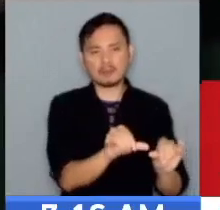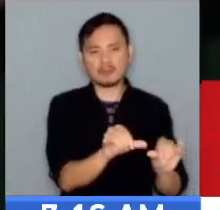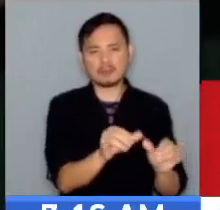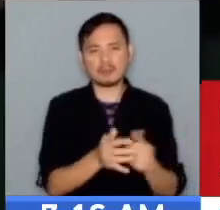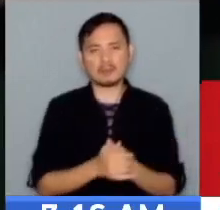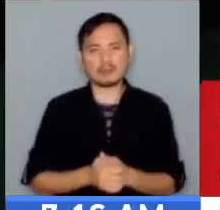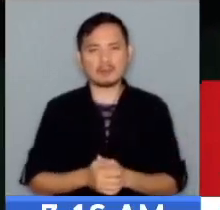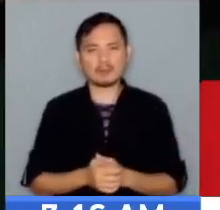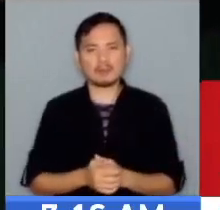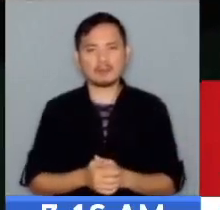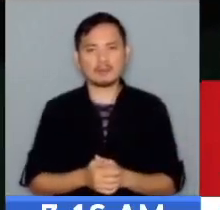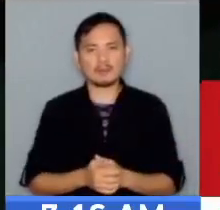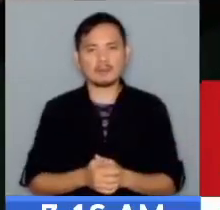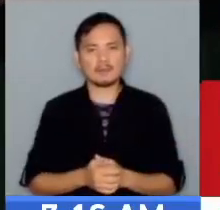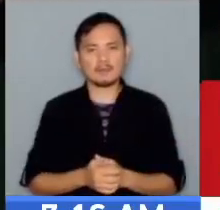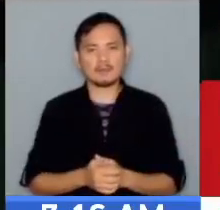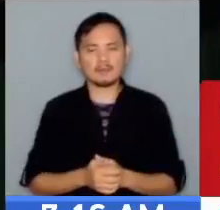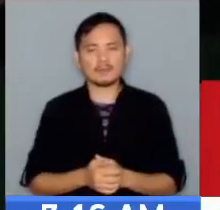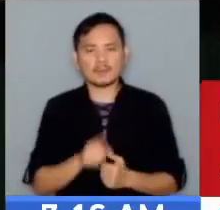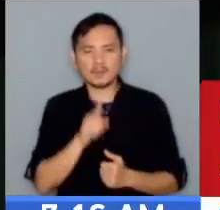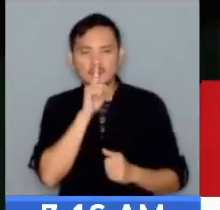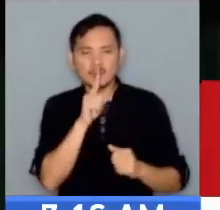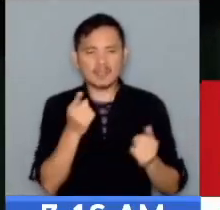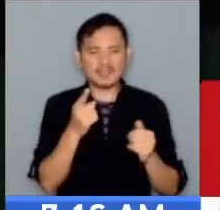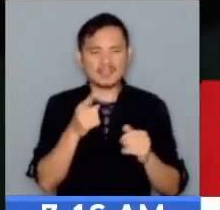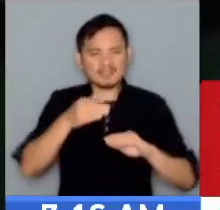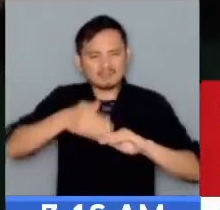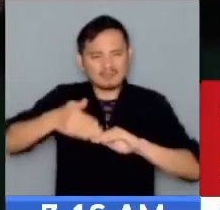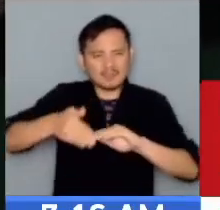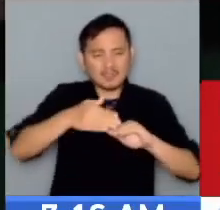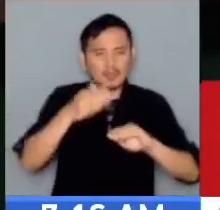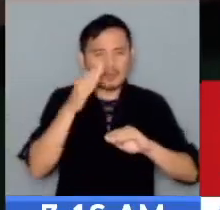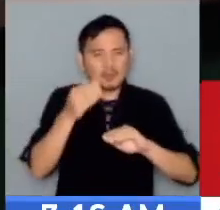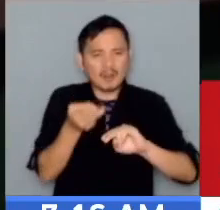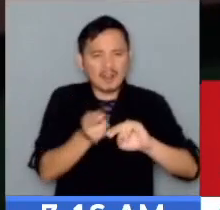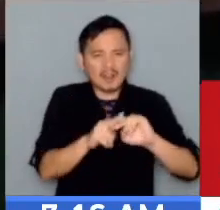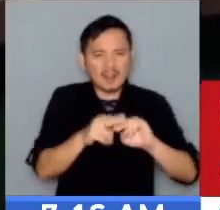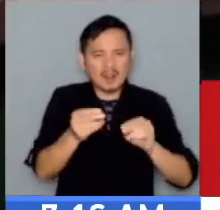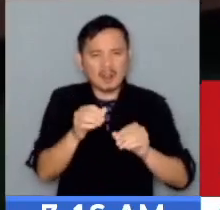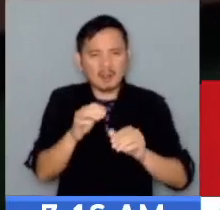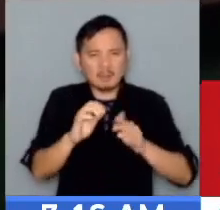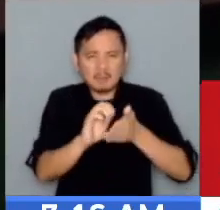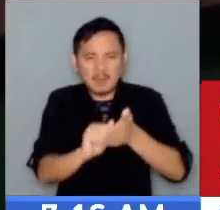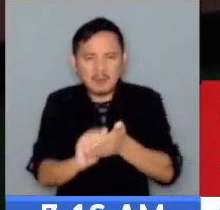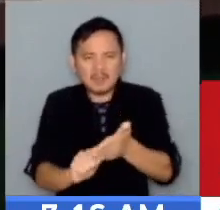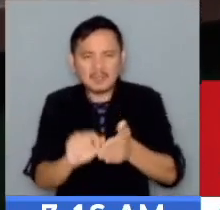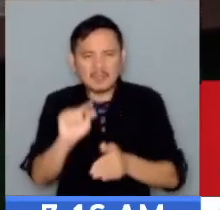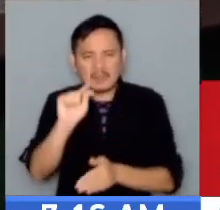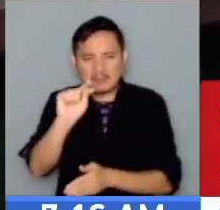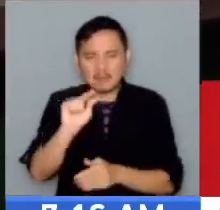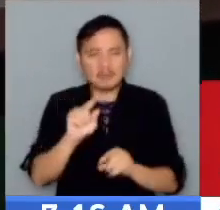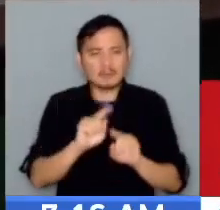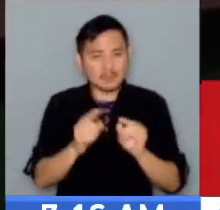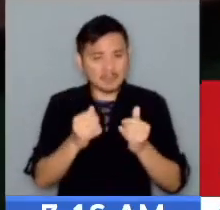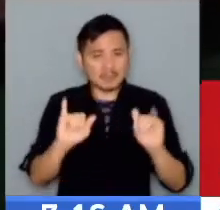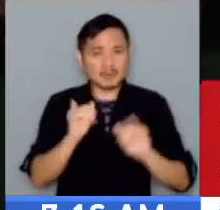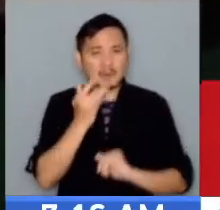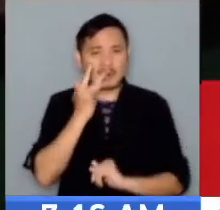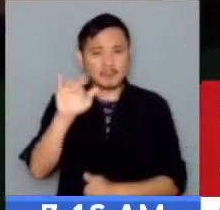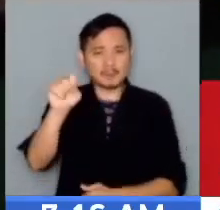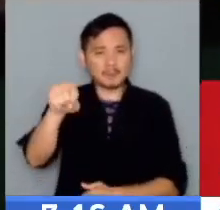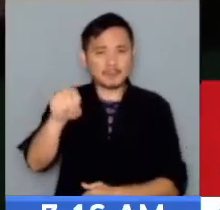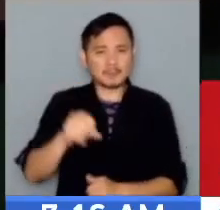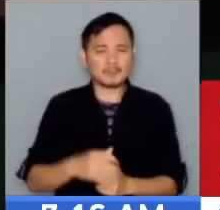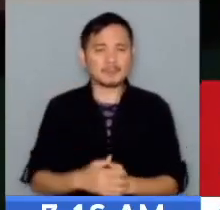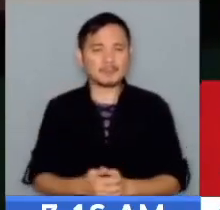laman, kunti, ganyan. Yun lang. Pero masarap pa rin? Oo, masarap pa rin.